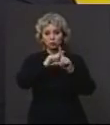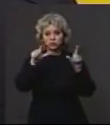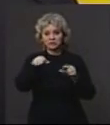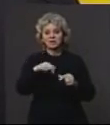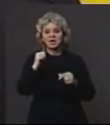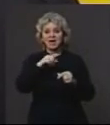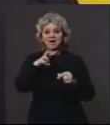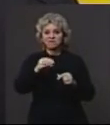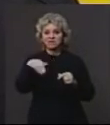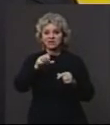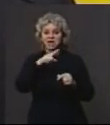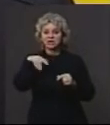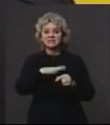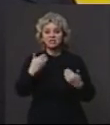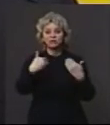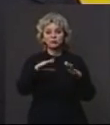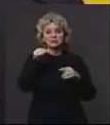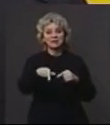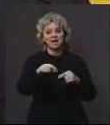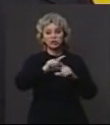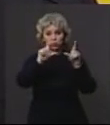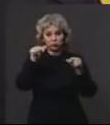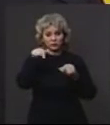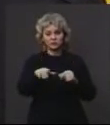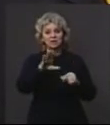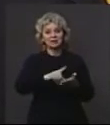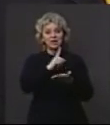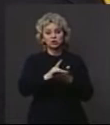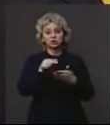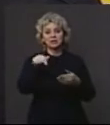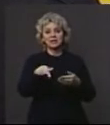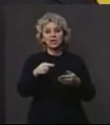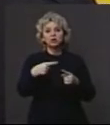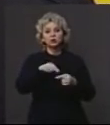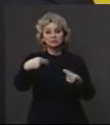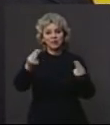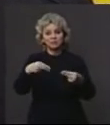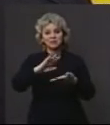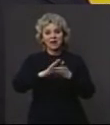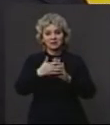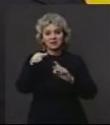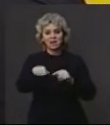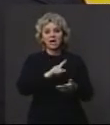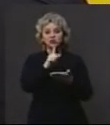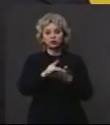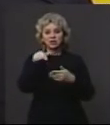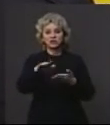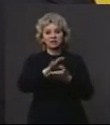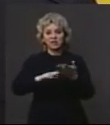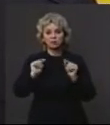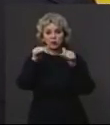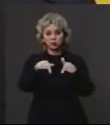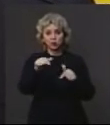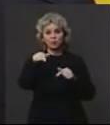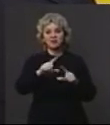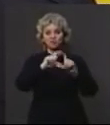России. Выпускники этого Суворовского училища должны, то есть они подписывают контракт, и они должны в дальнейшем поступать